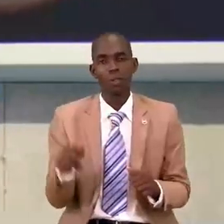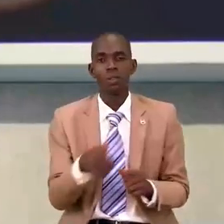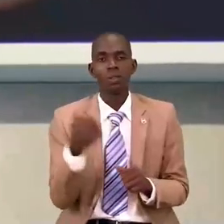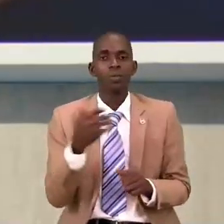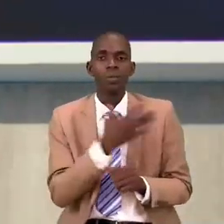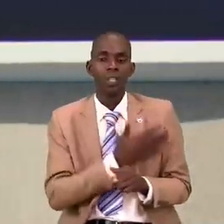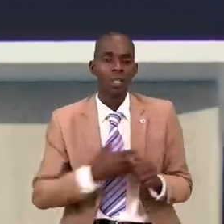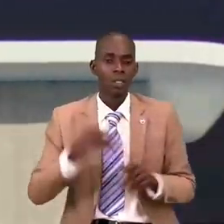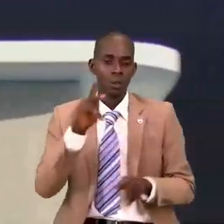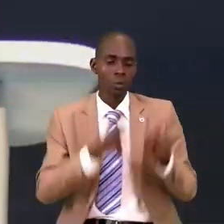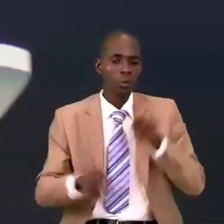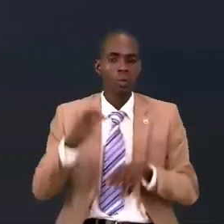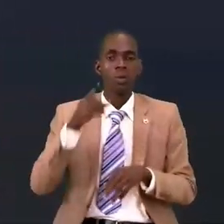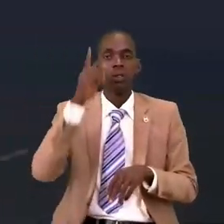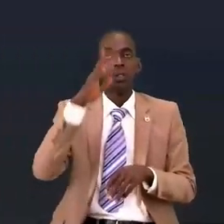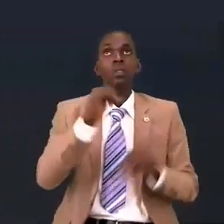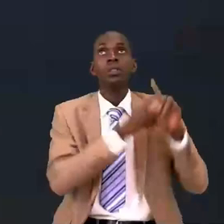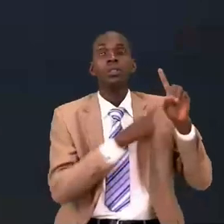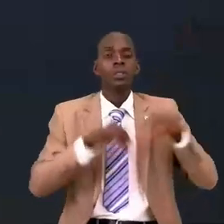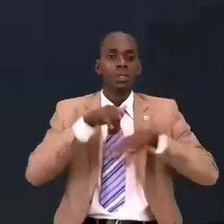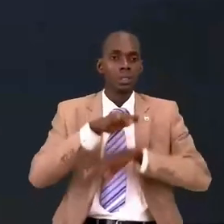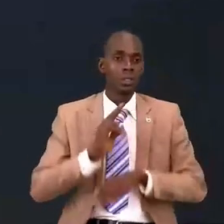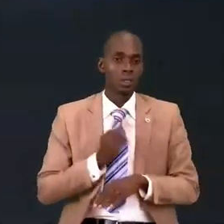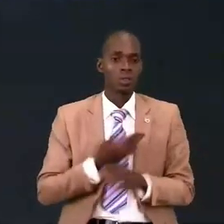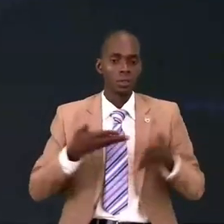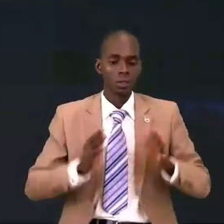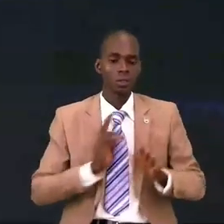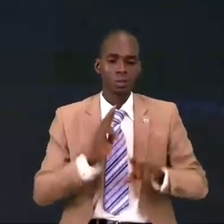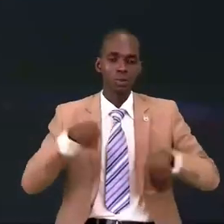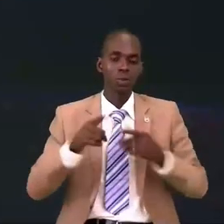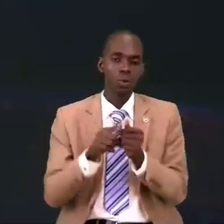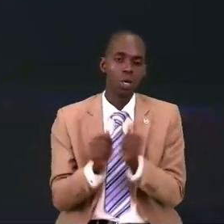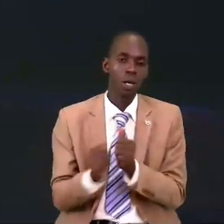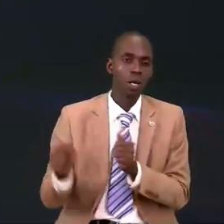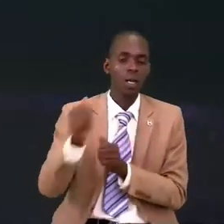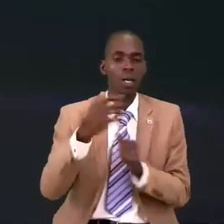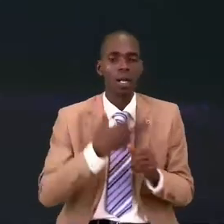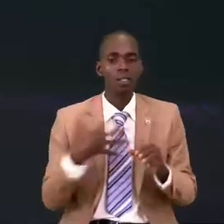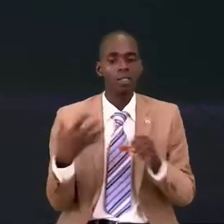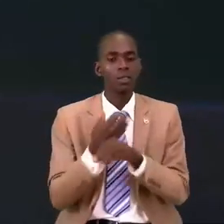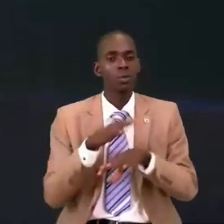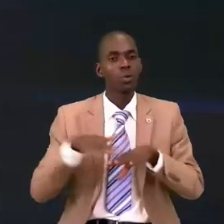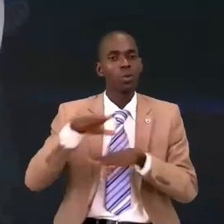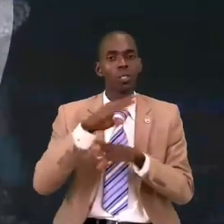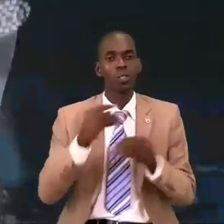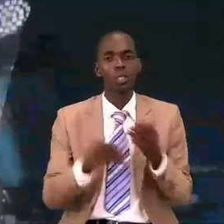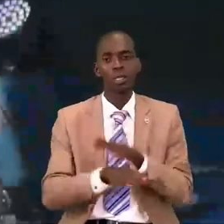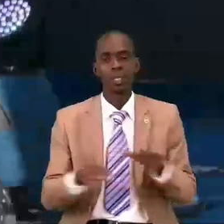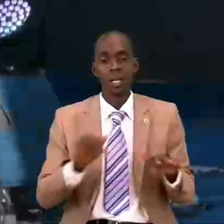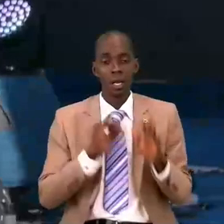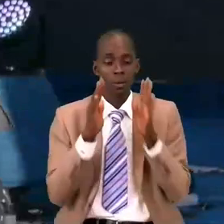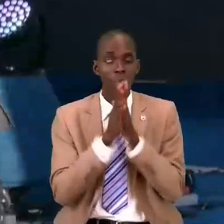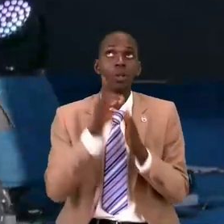et possédons le pays. Je prie que Dieu nous accorde, t'accorde, m'accorde à chacun de nous